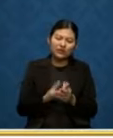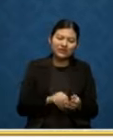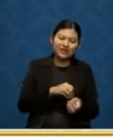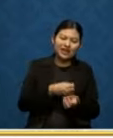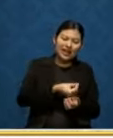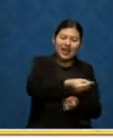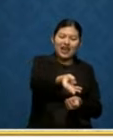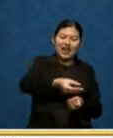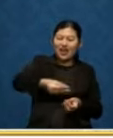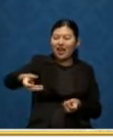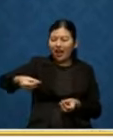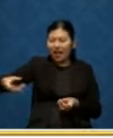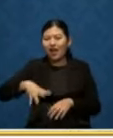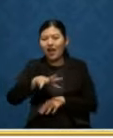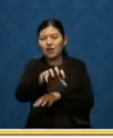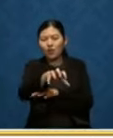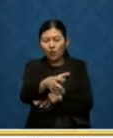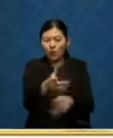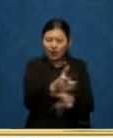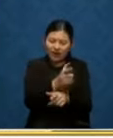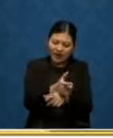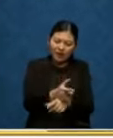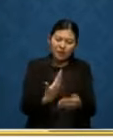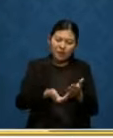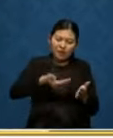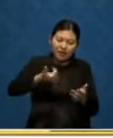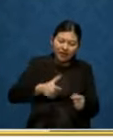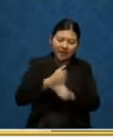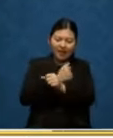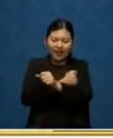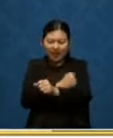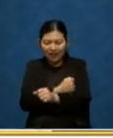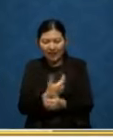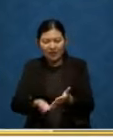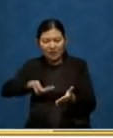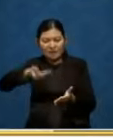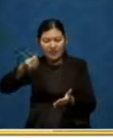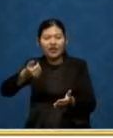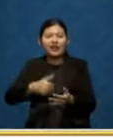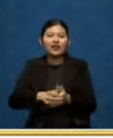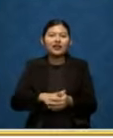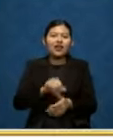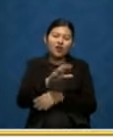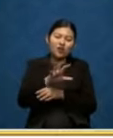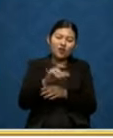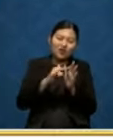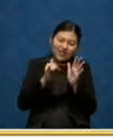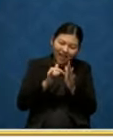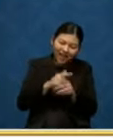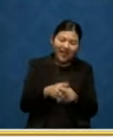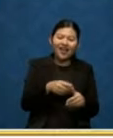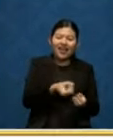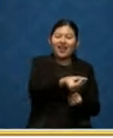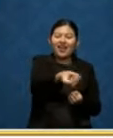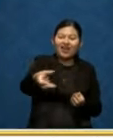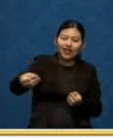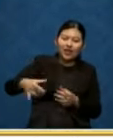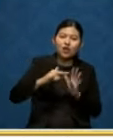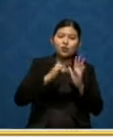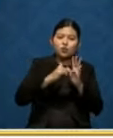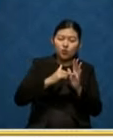จากว่าอาหารแพงค่าแรงก็หายากค่าแรงก็สูงในเรื่องของยาเรื่องไฟฟ้าเรื่องอะไรทั้งอุปกรณ์